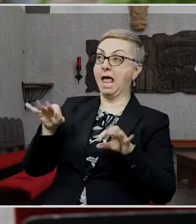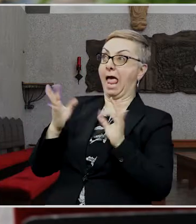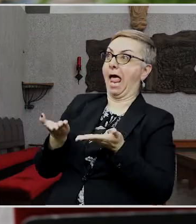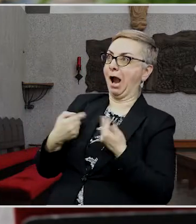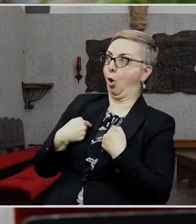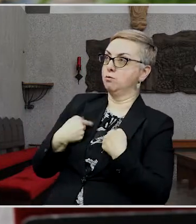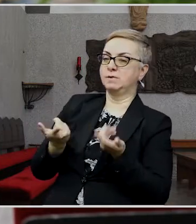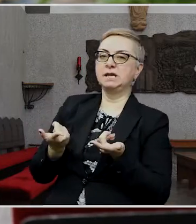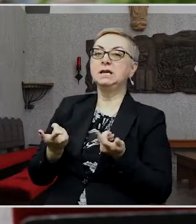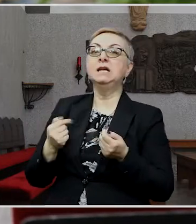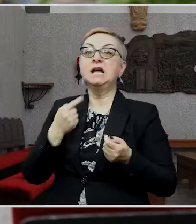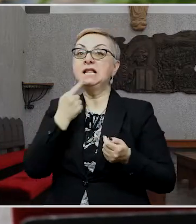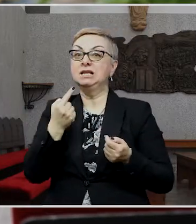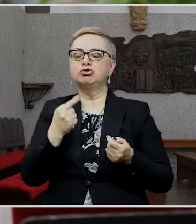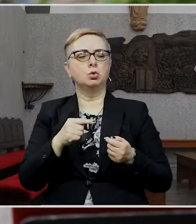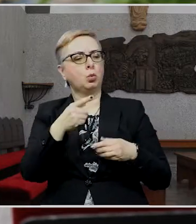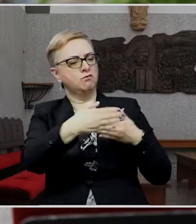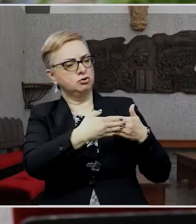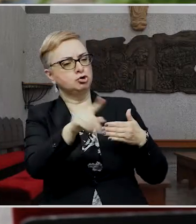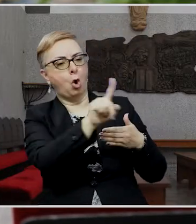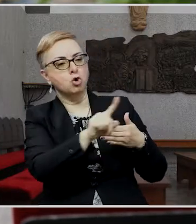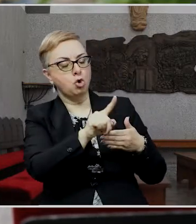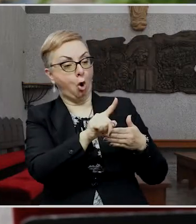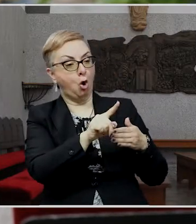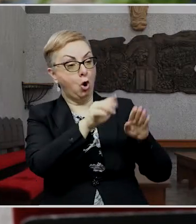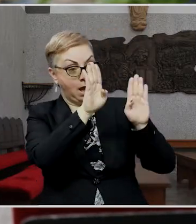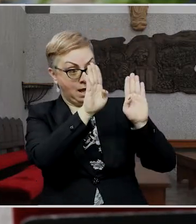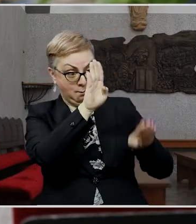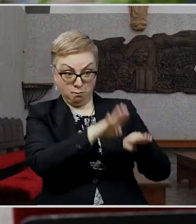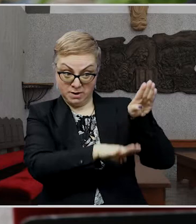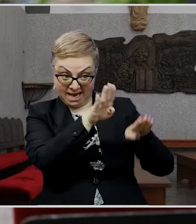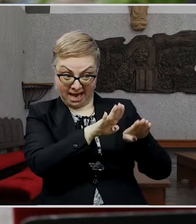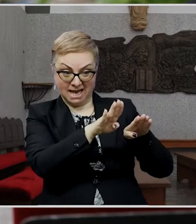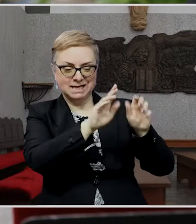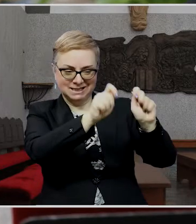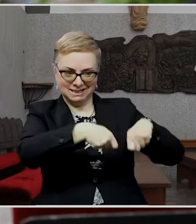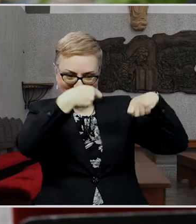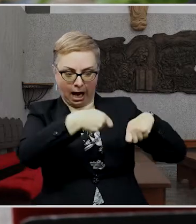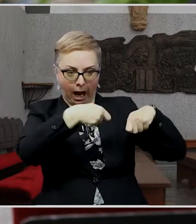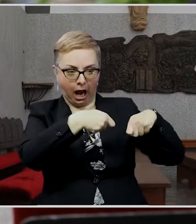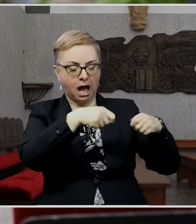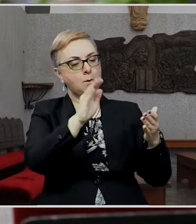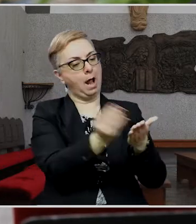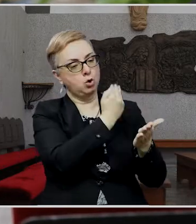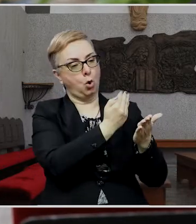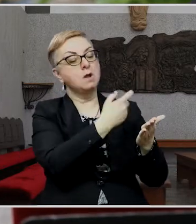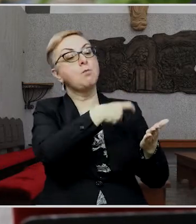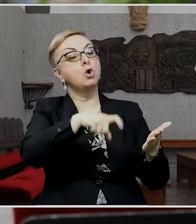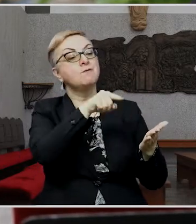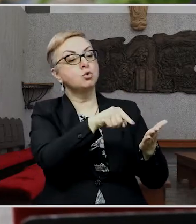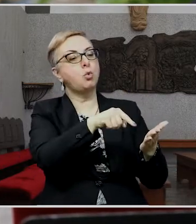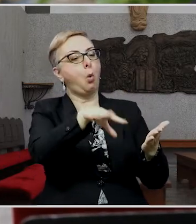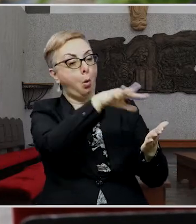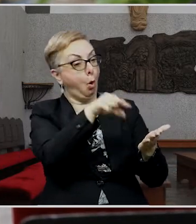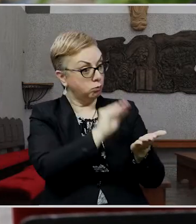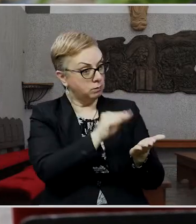disse non avvicinarti togliti sandali dai piedi perché il luogo sul quale stai è